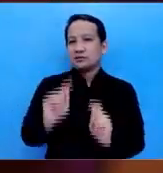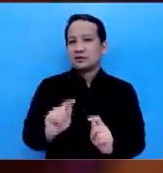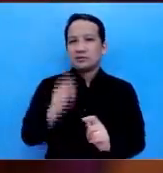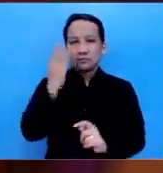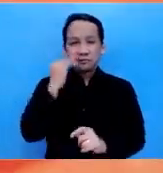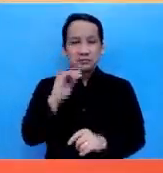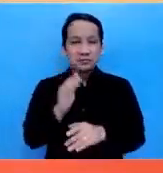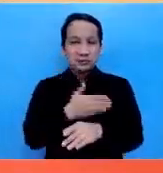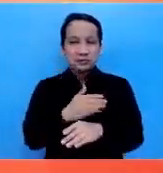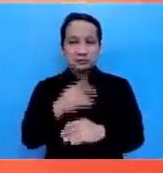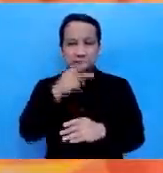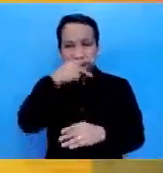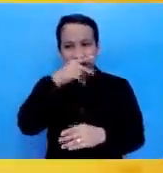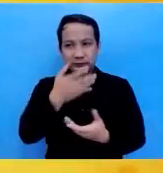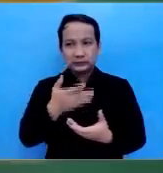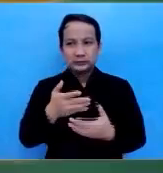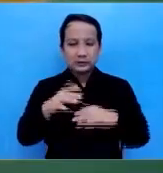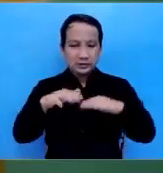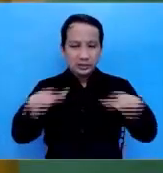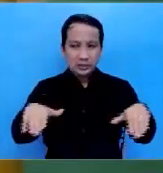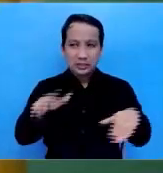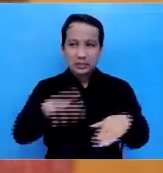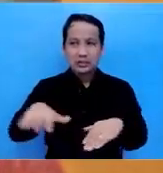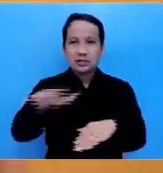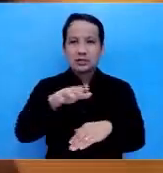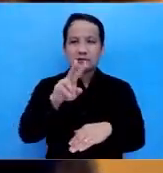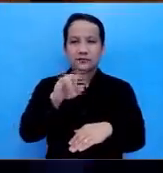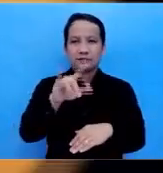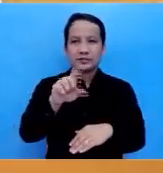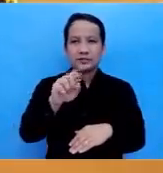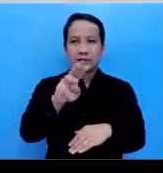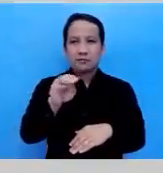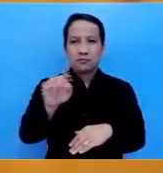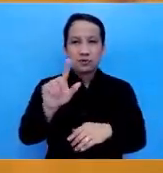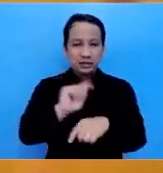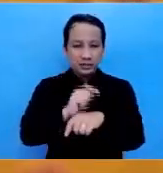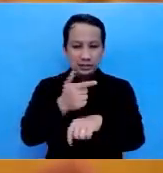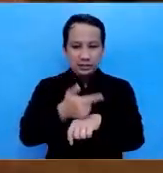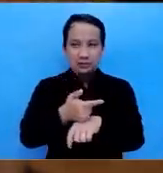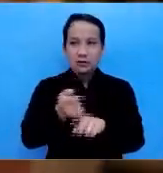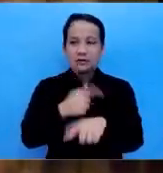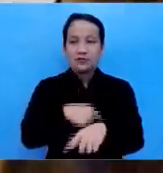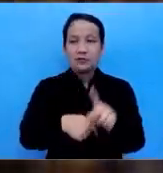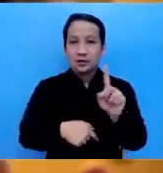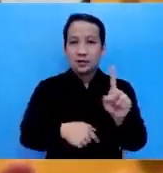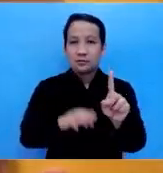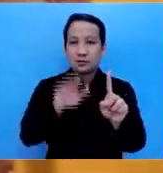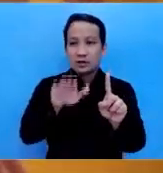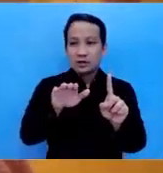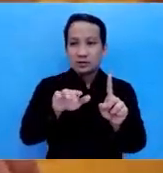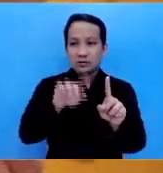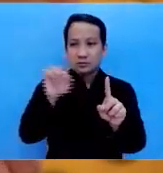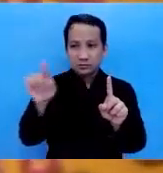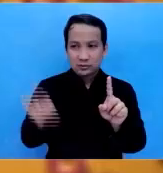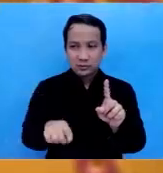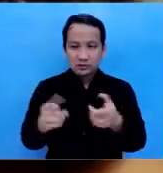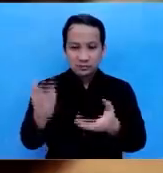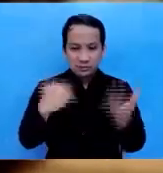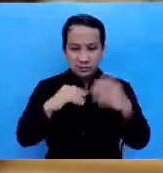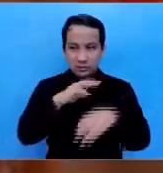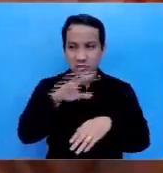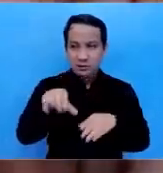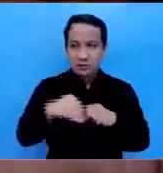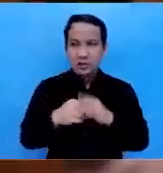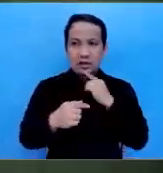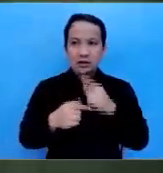Singaling Kids Kitty Convention sa Vista Mall, Taguig. Mula alauna ng hapon, makikisaya na sa mga